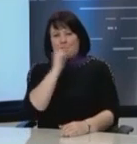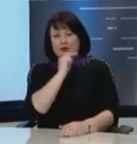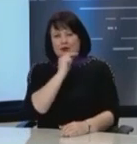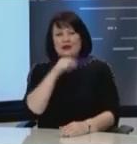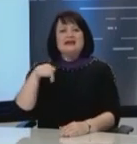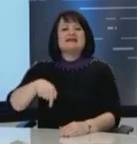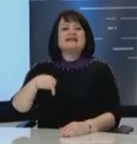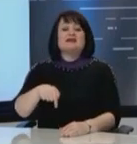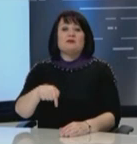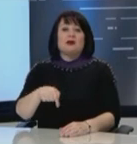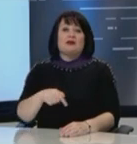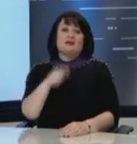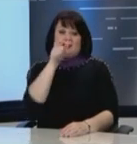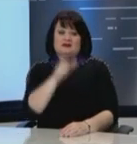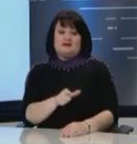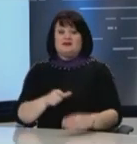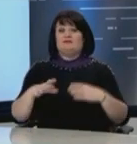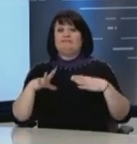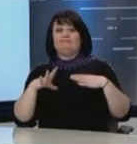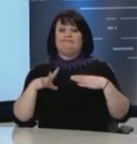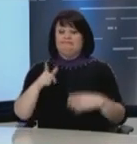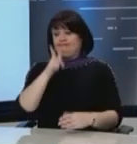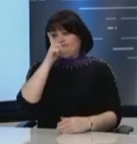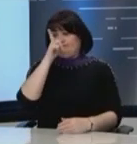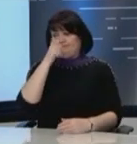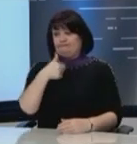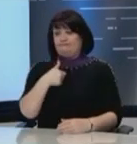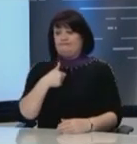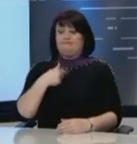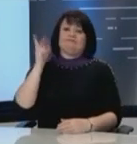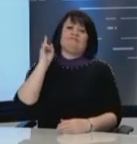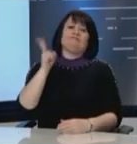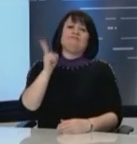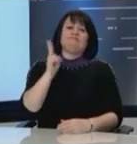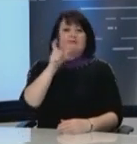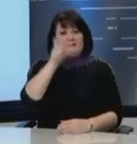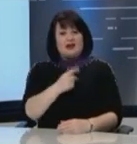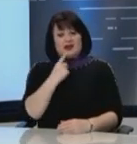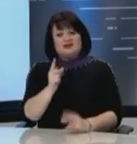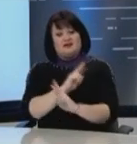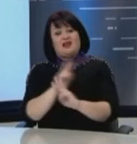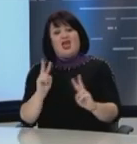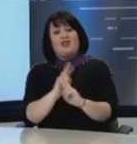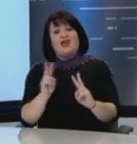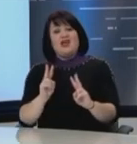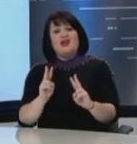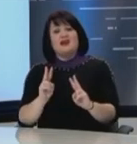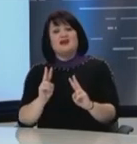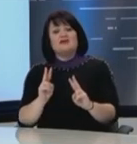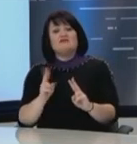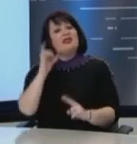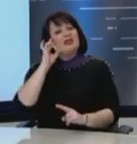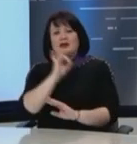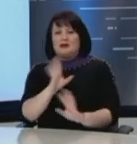απόψε κομπάζεται υποδιόμεροι τους κατήγορους, τους αγγέλους της κάθαρσης, αλλά δεν έχετε συνέστηση